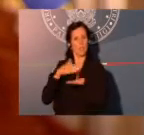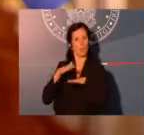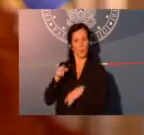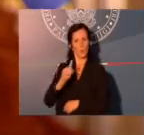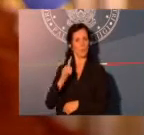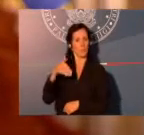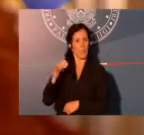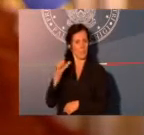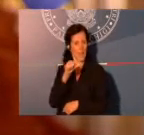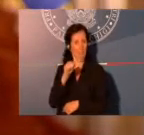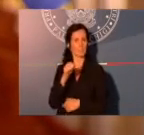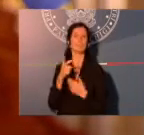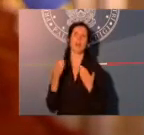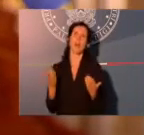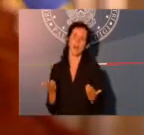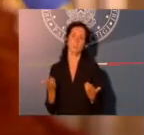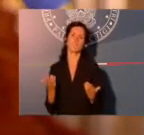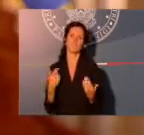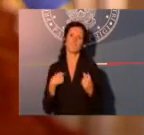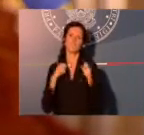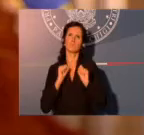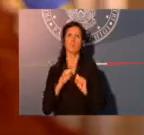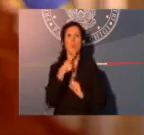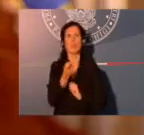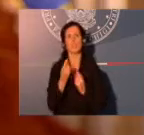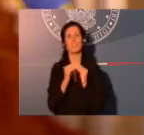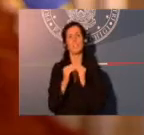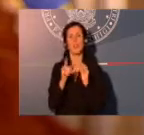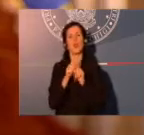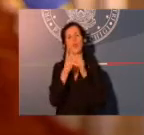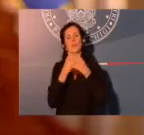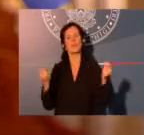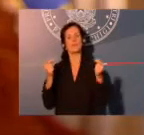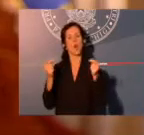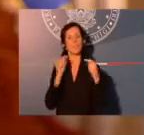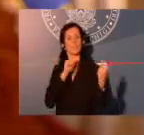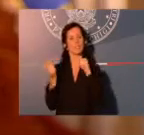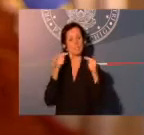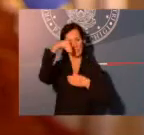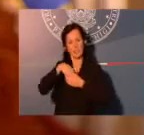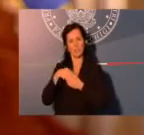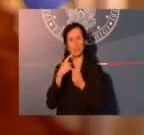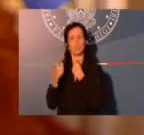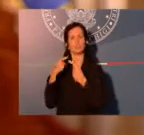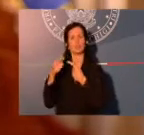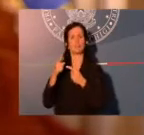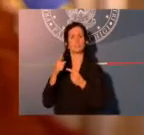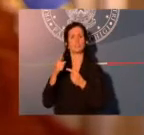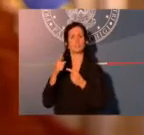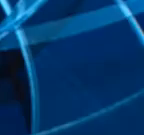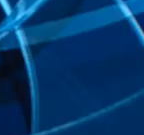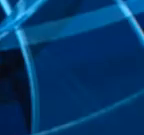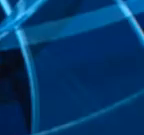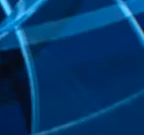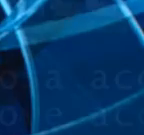MES come dire, per risolvere una disputa nel dibattito pubblico non ha senso.